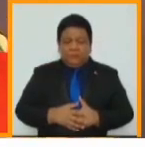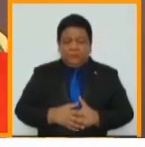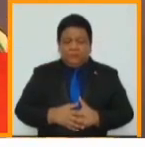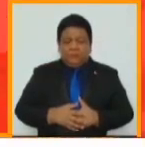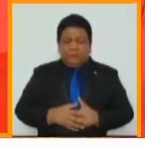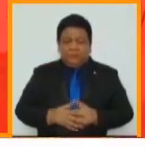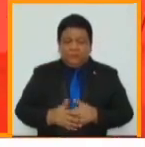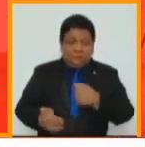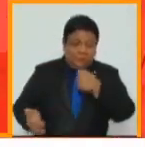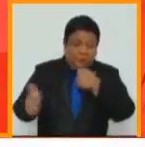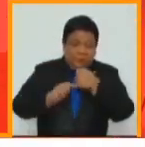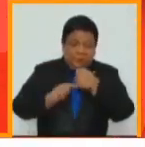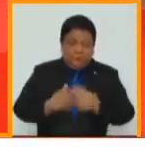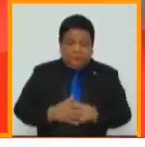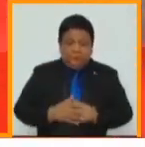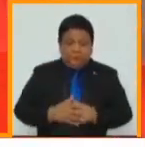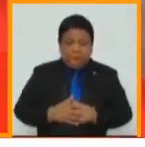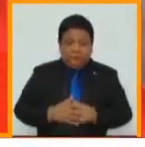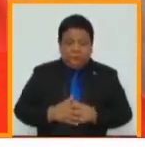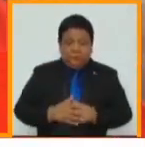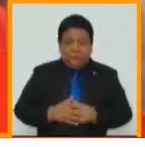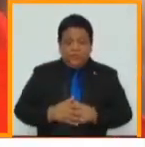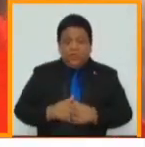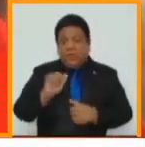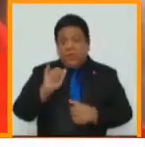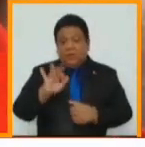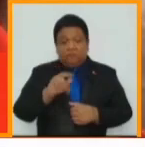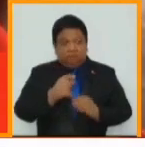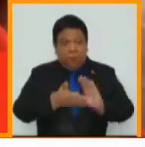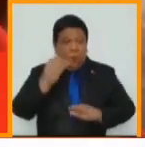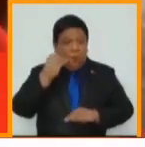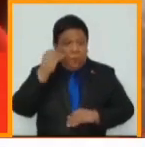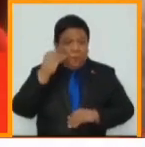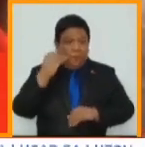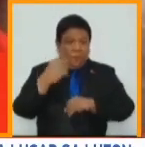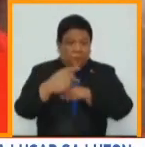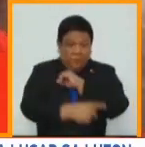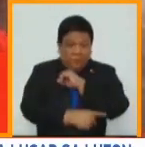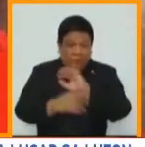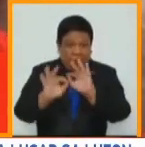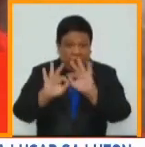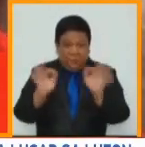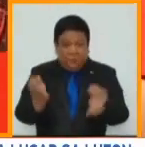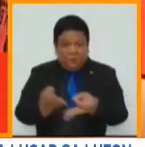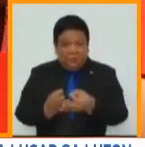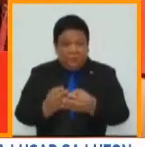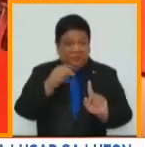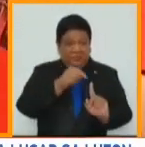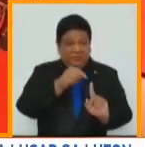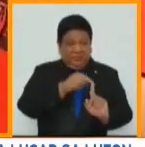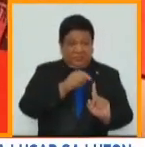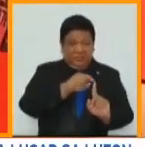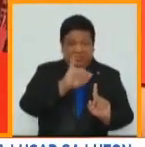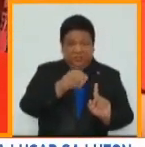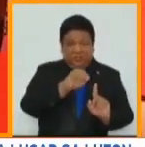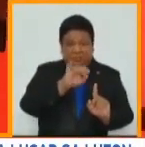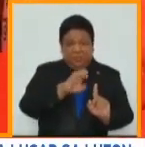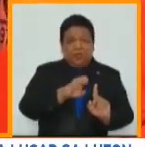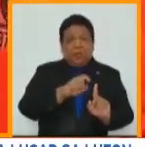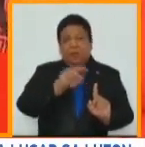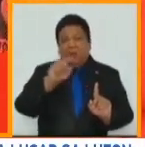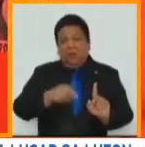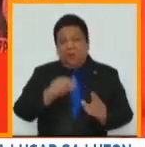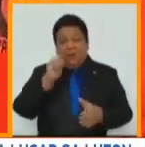na Pasko, si Jimmy nagluluksa dahil namatay nitong Miyerkules ang kanyang asawa matapos ma-stroke. Kagabi pa sana siya nakabiyahe